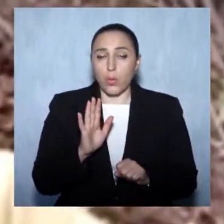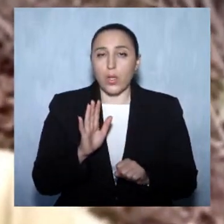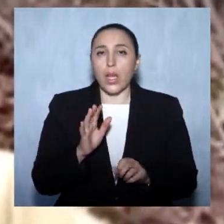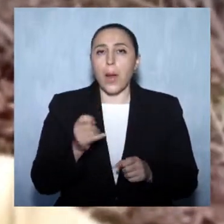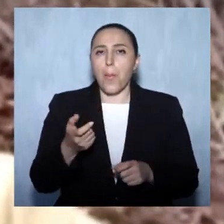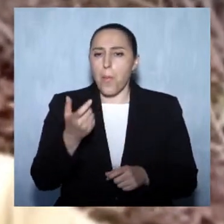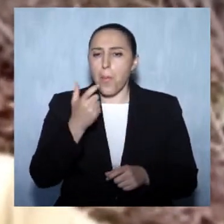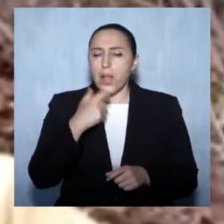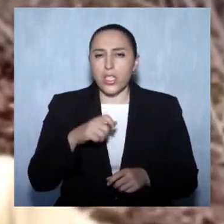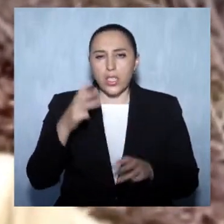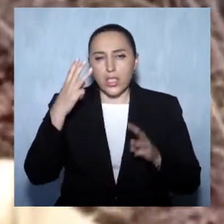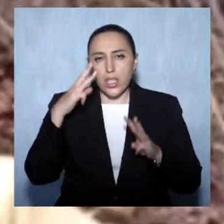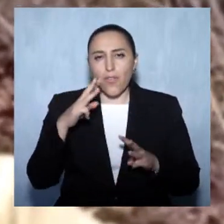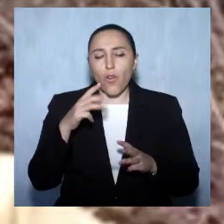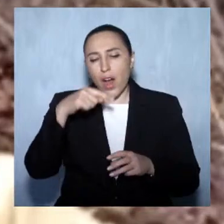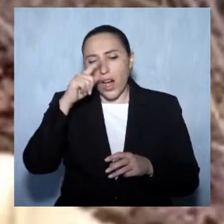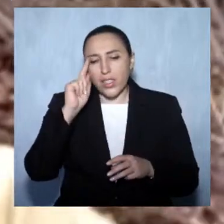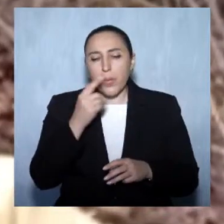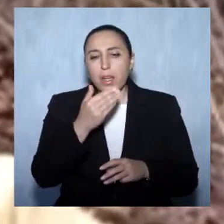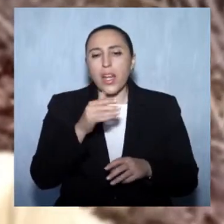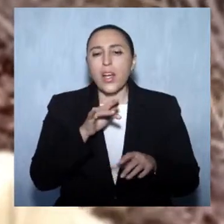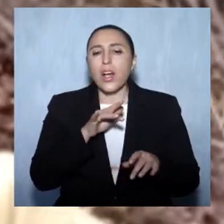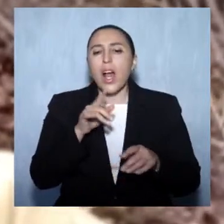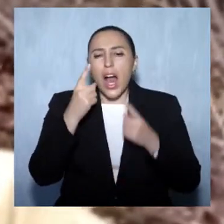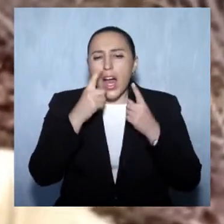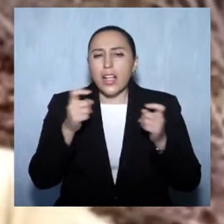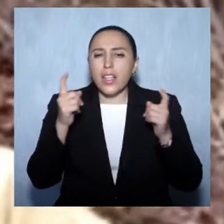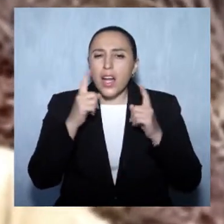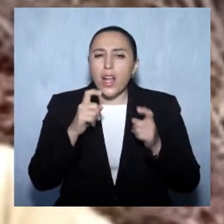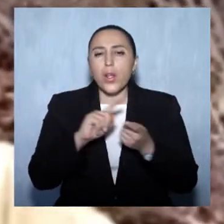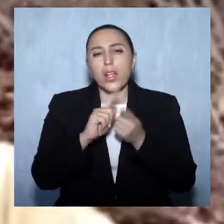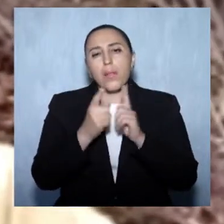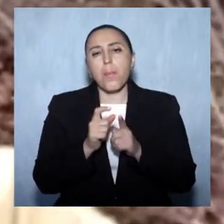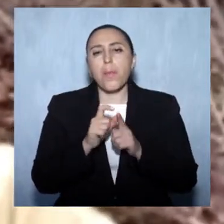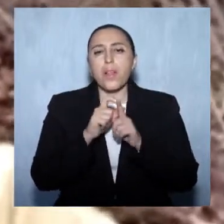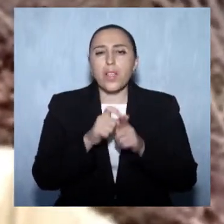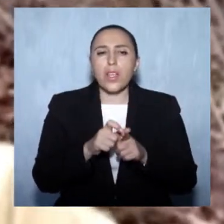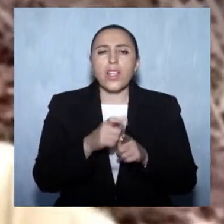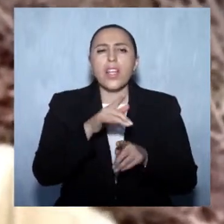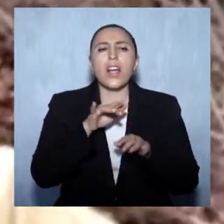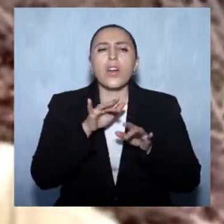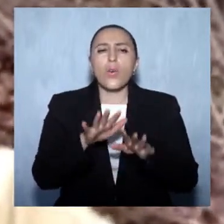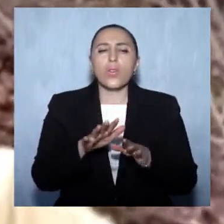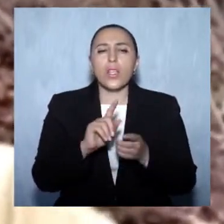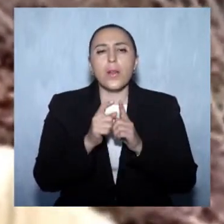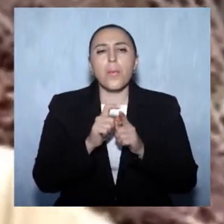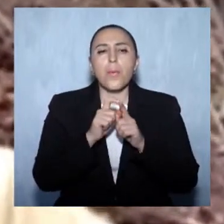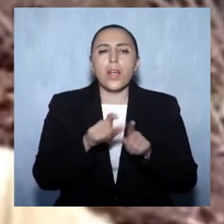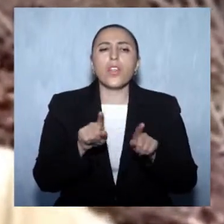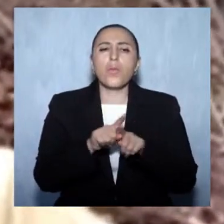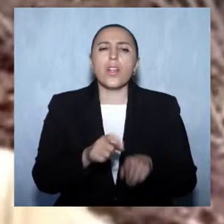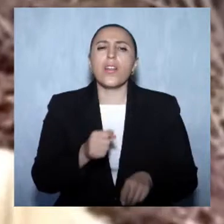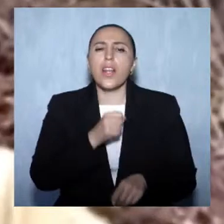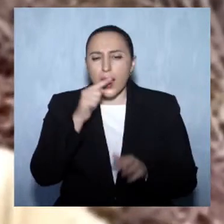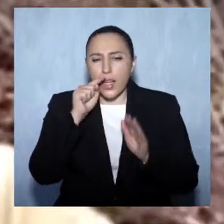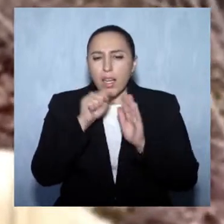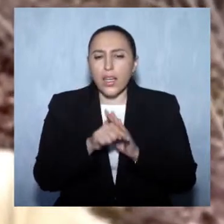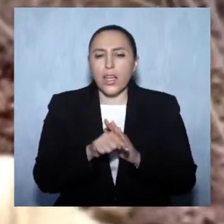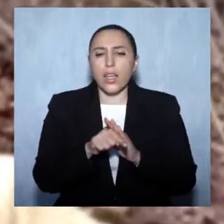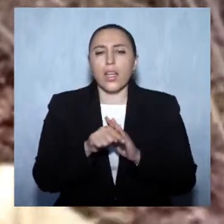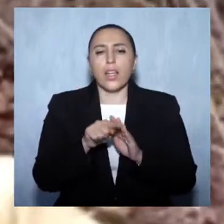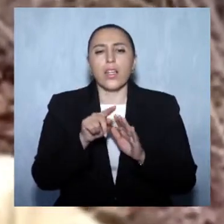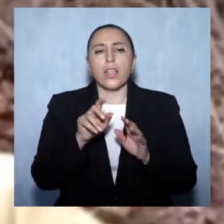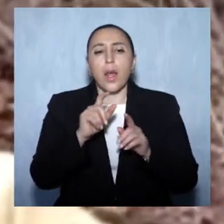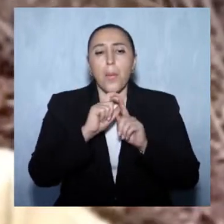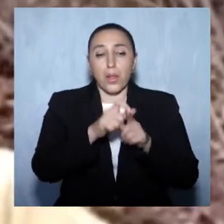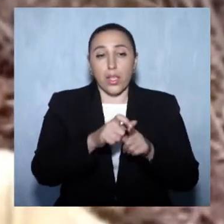պատշաճ արձագանքել ադրբեջանական կողմի հայտարարություններին, չգիտեմ, քայլերին, այդ թվում նաև ռազմական ներխուժումներին, ես